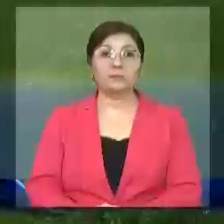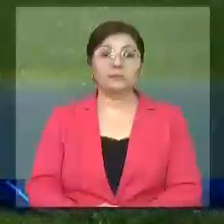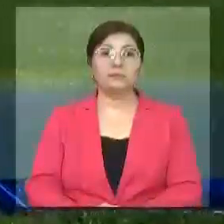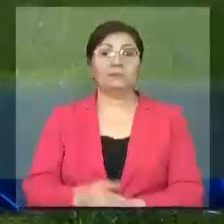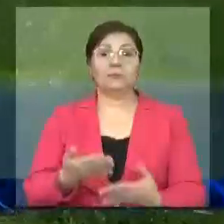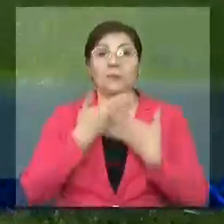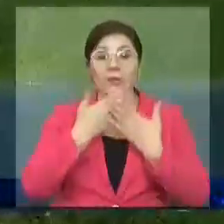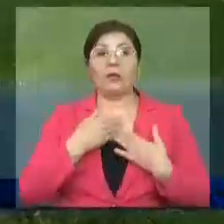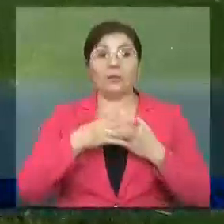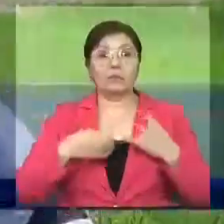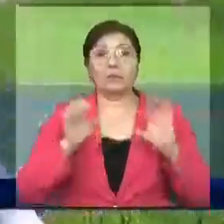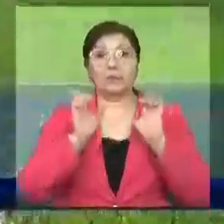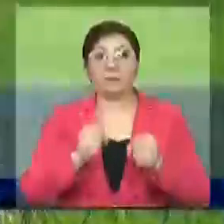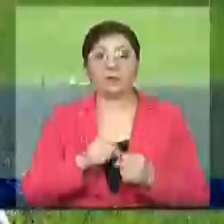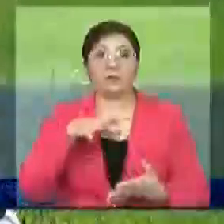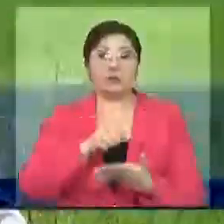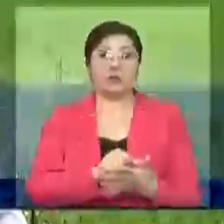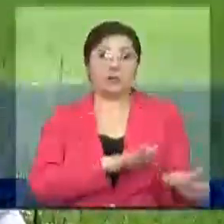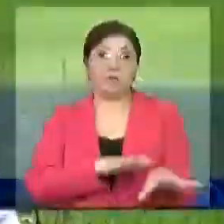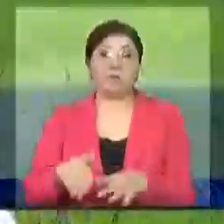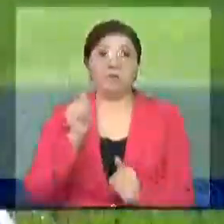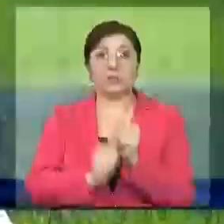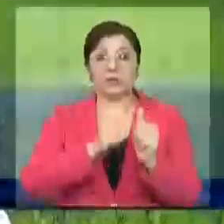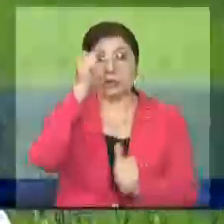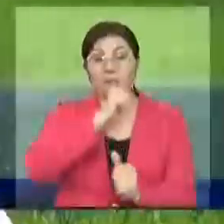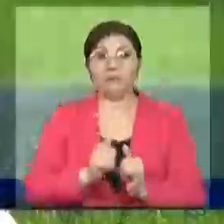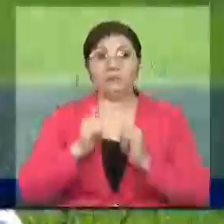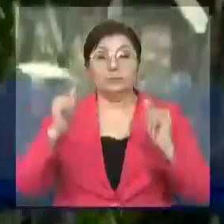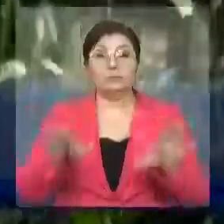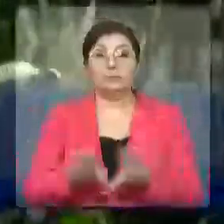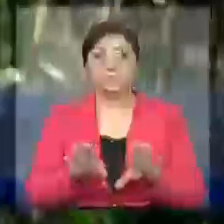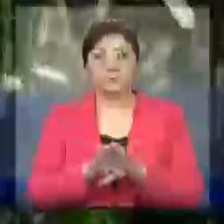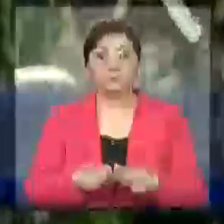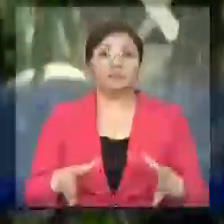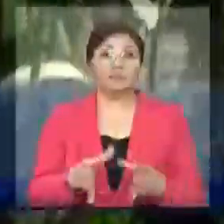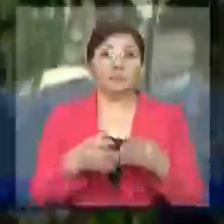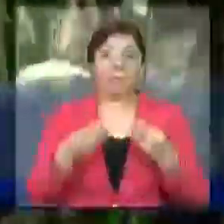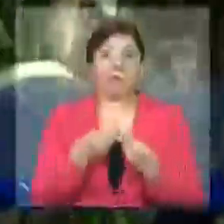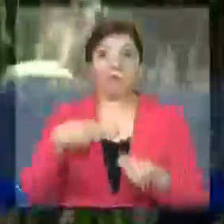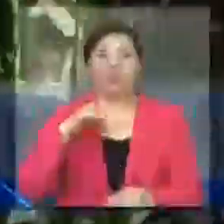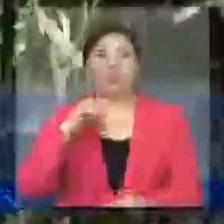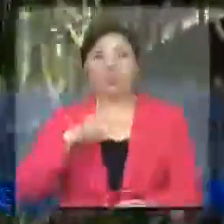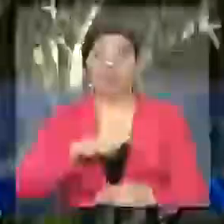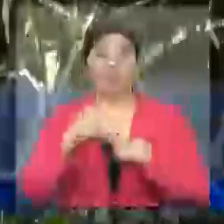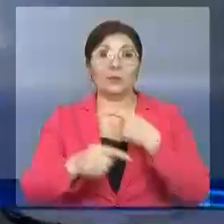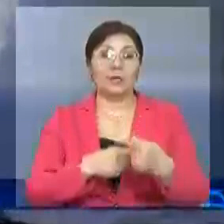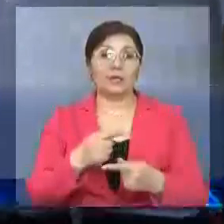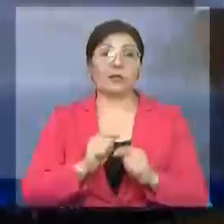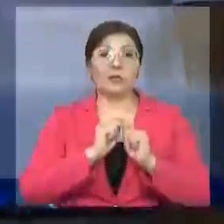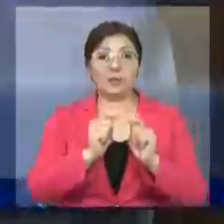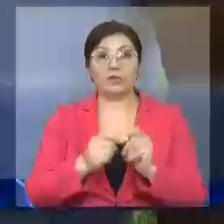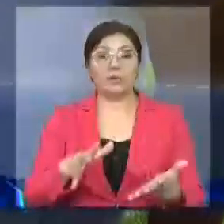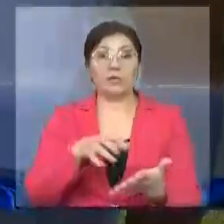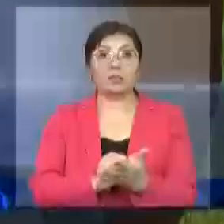Любовь к земле, возможность заниматься аграрной деятельностью и с каждым годом развиваться. Все эти аспекты семья Кудря передают из поколения в поколение. Фермеры